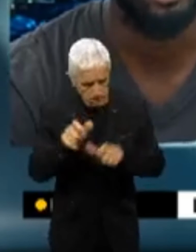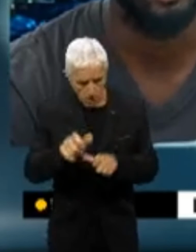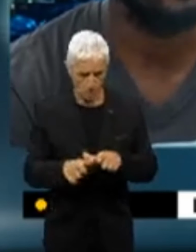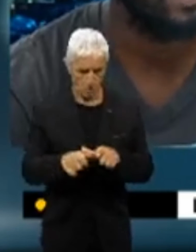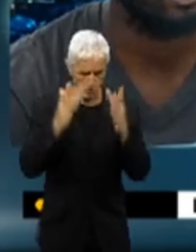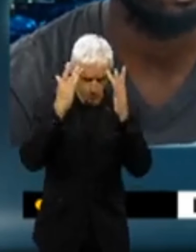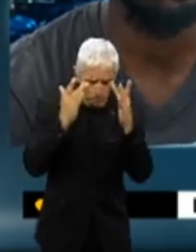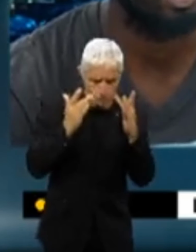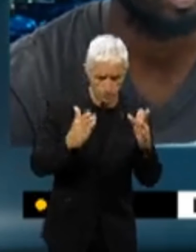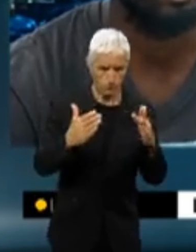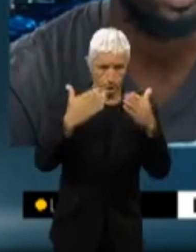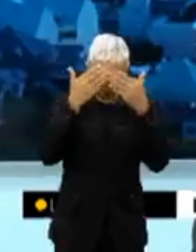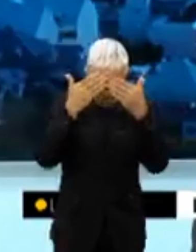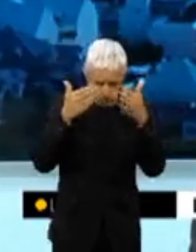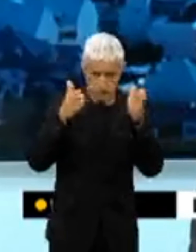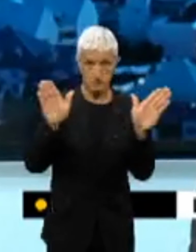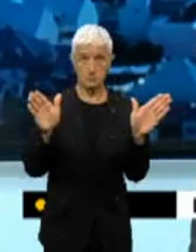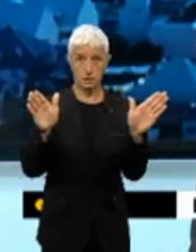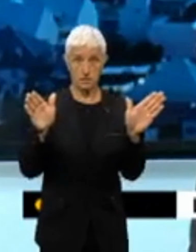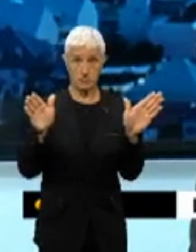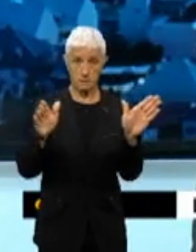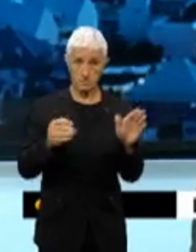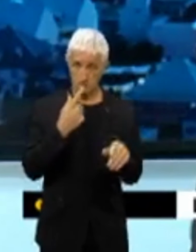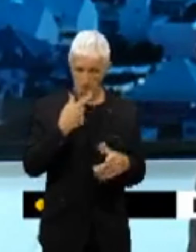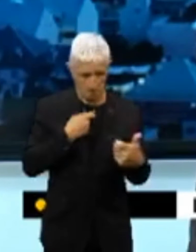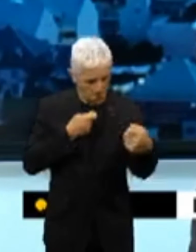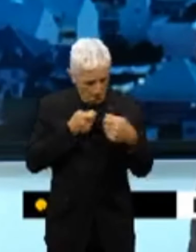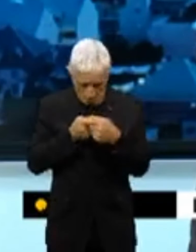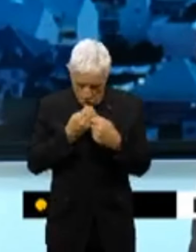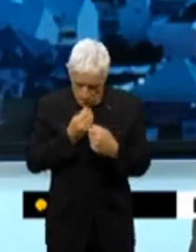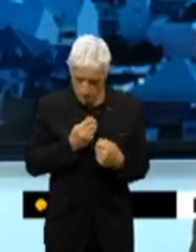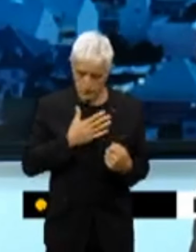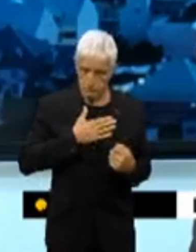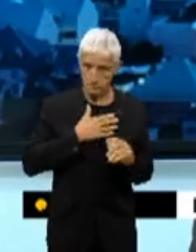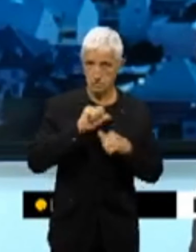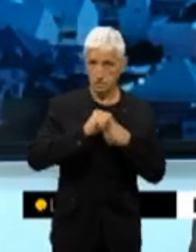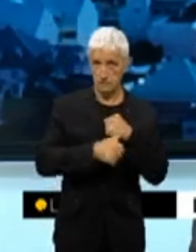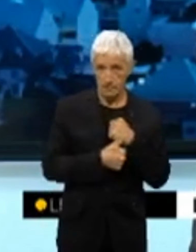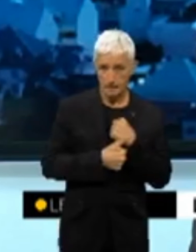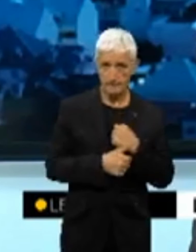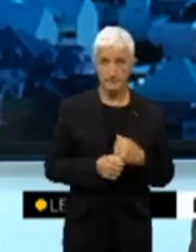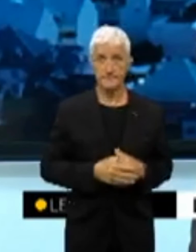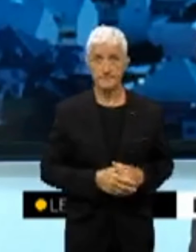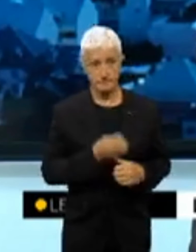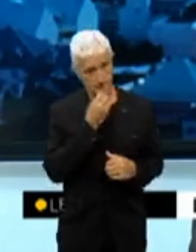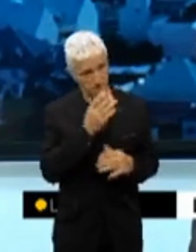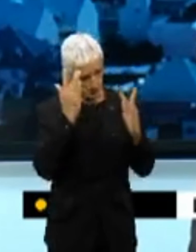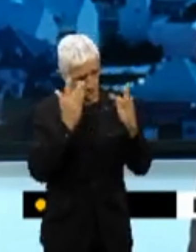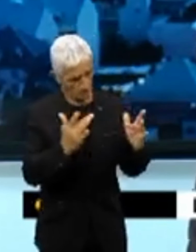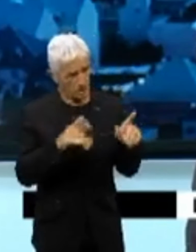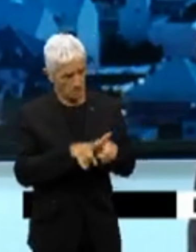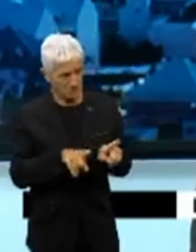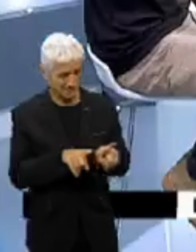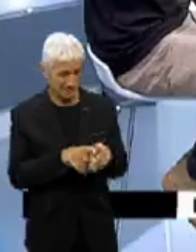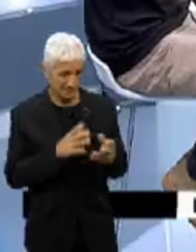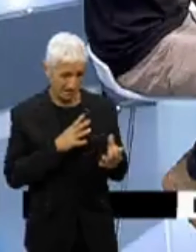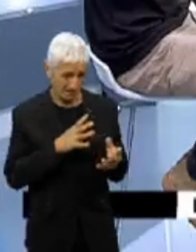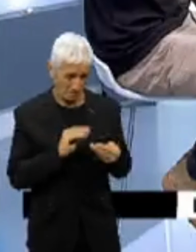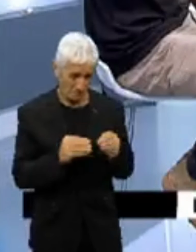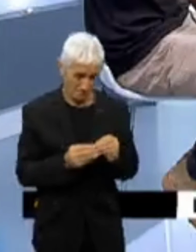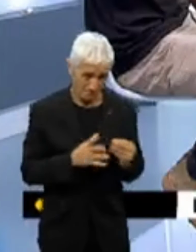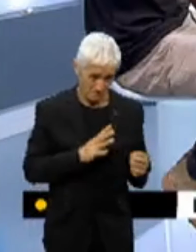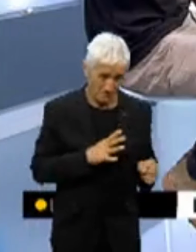d'esprit et la façon dont je voyage était vraiment adéquate en Inde. Ça c'est pour les belles expériences, mais vous avez eu des mésaventures aussi.